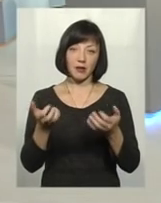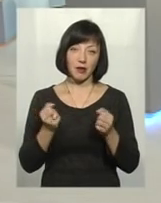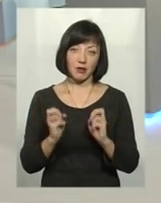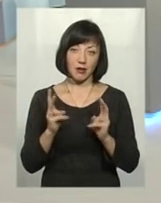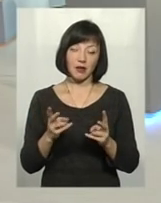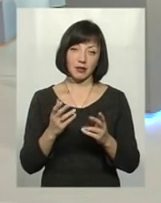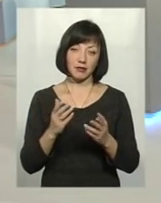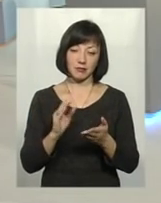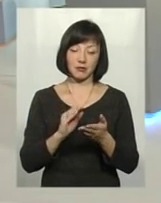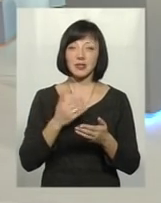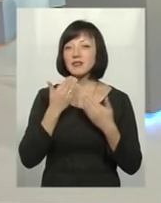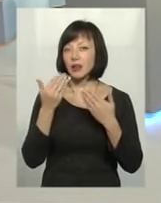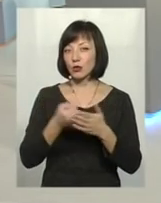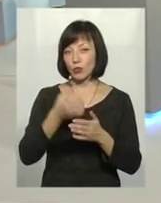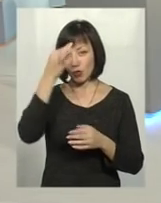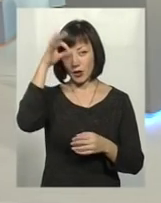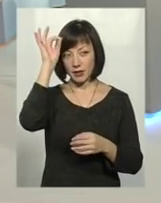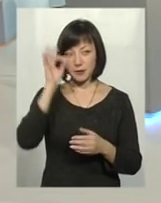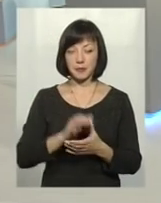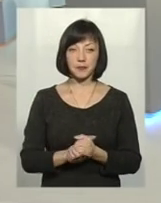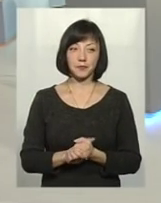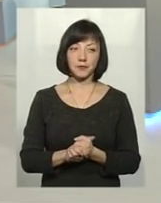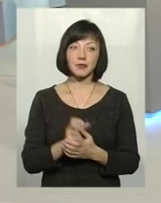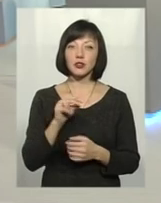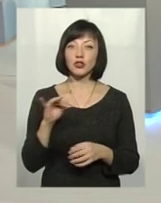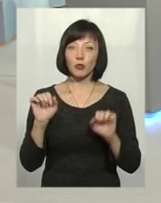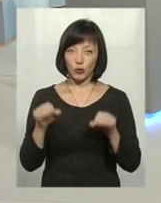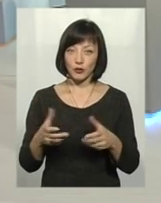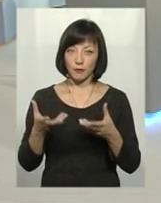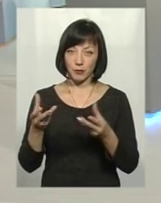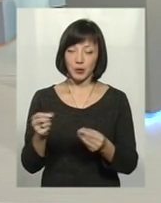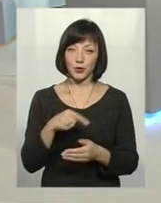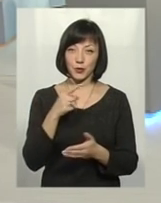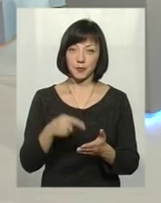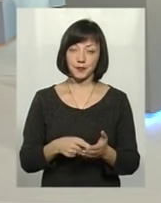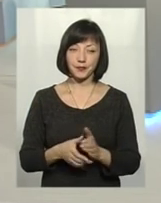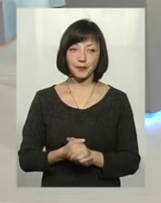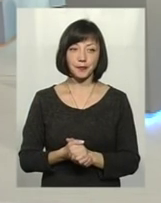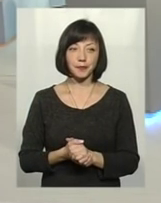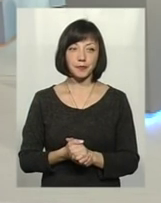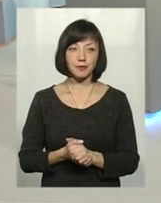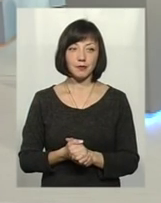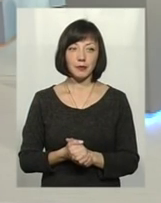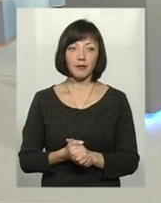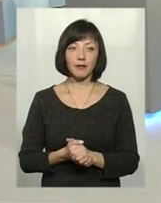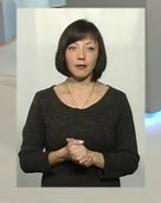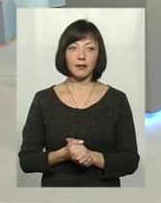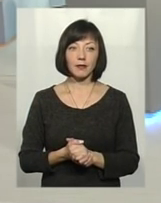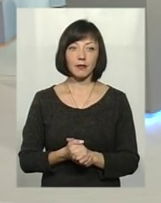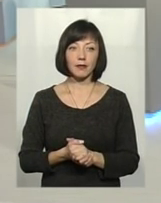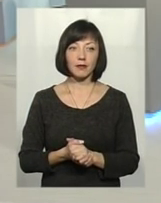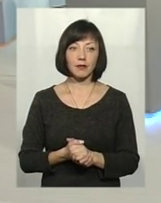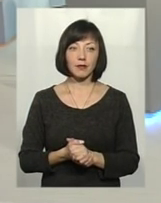як звернення до поліції? Звичайно, ми... І чи можете вплинути? Ну, перше, хочу